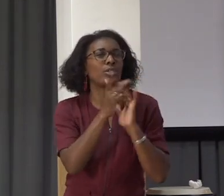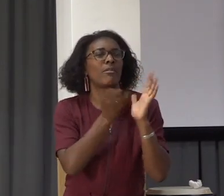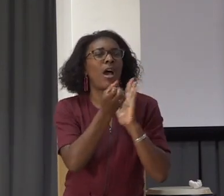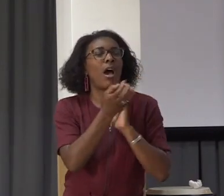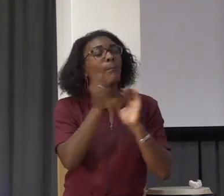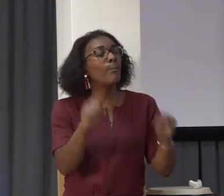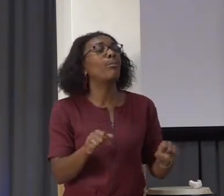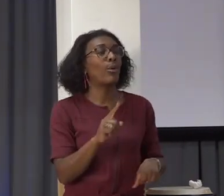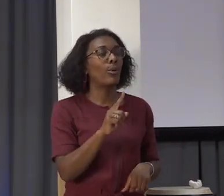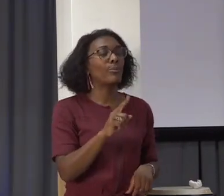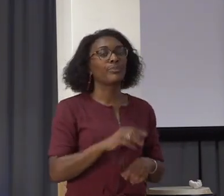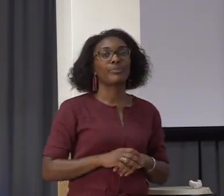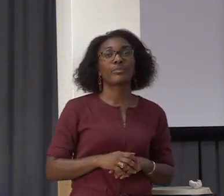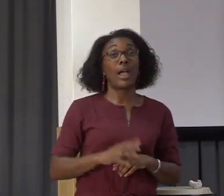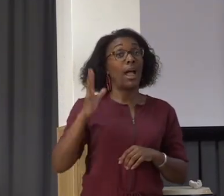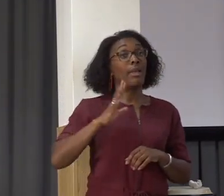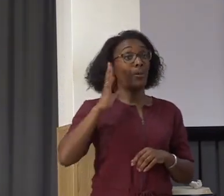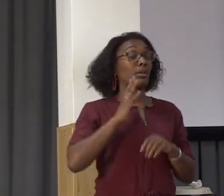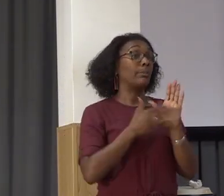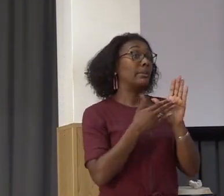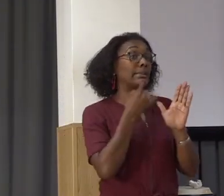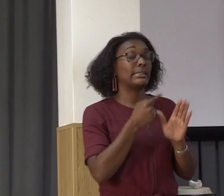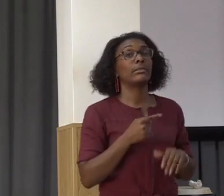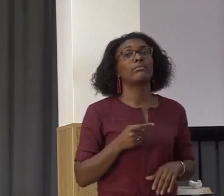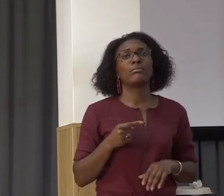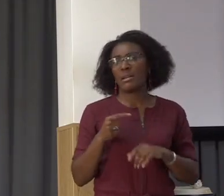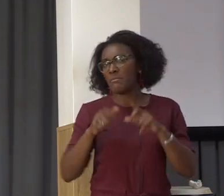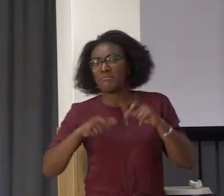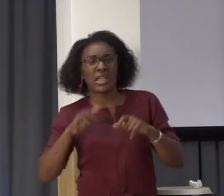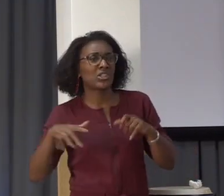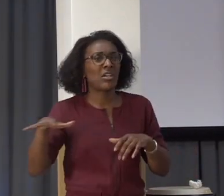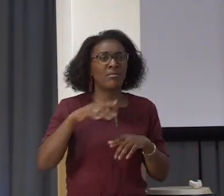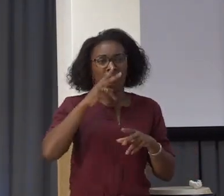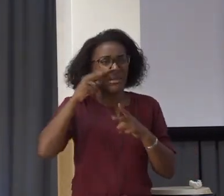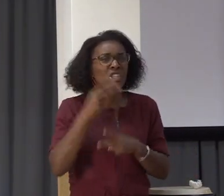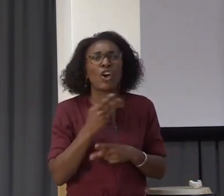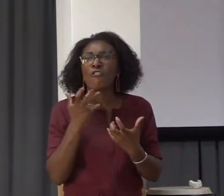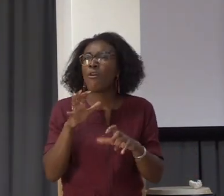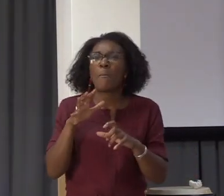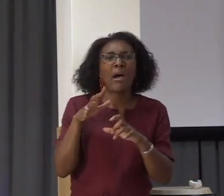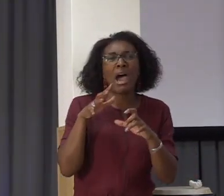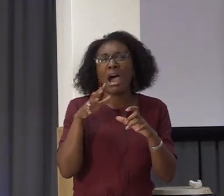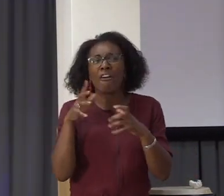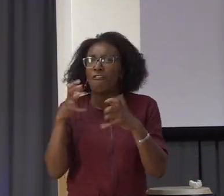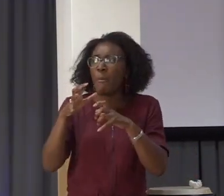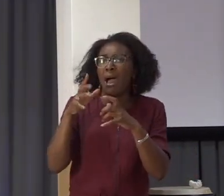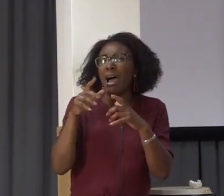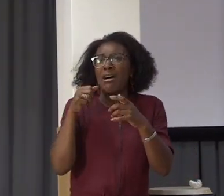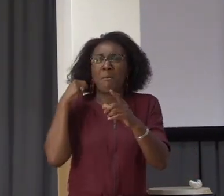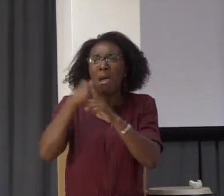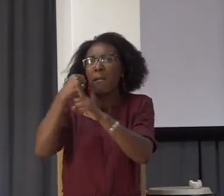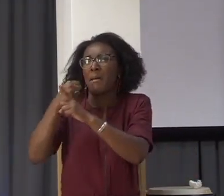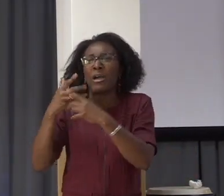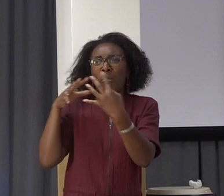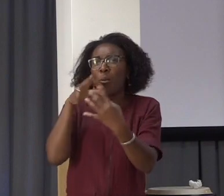Les paysans ne voulaient pas combattre, c'est ce que le texte anglais dit, mais Shamgar a osé être différent et il a été une